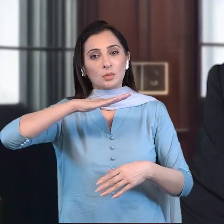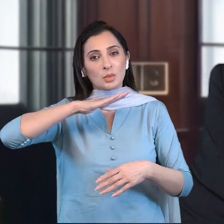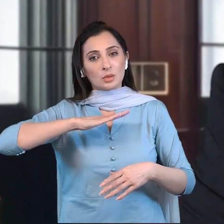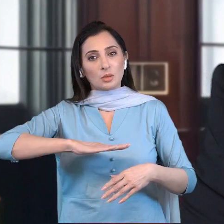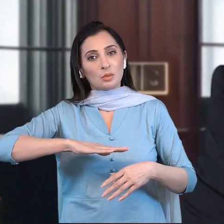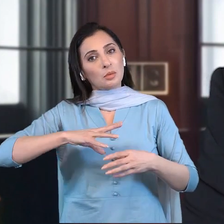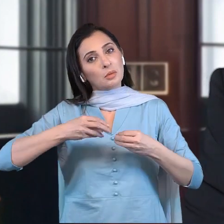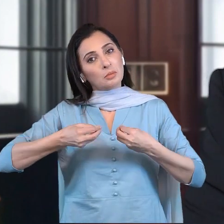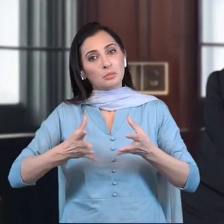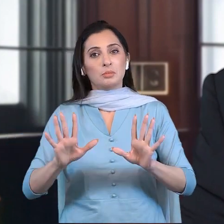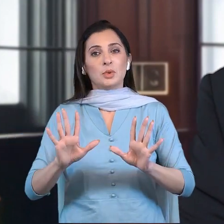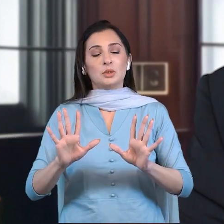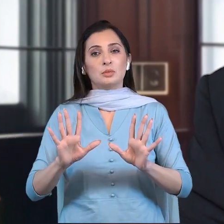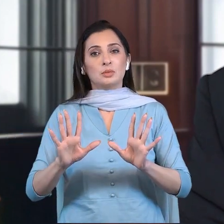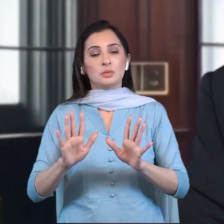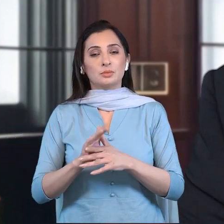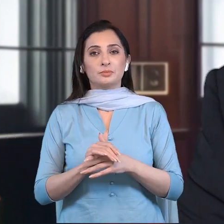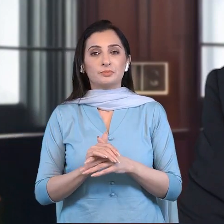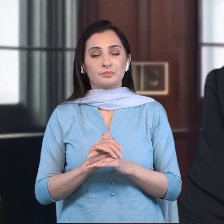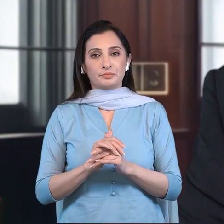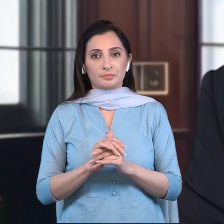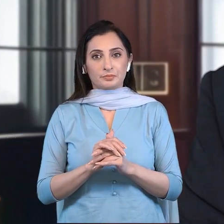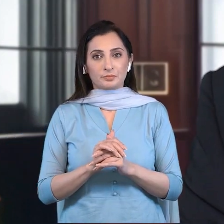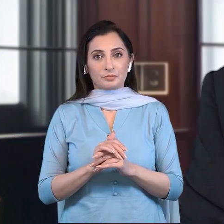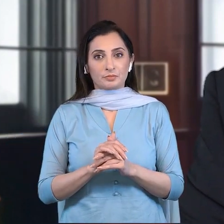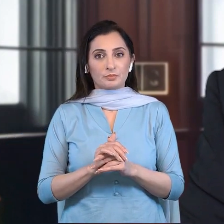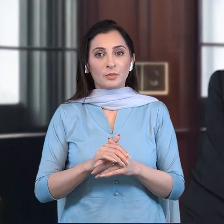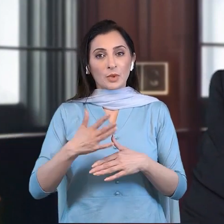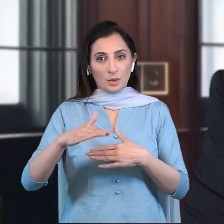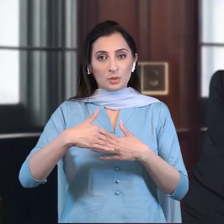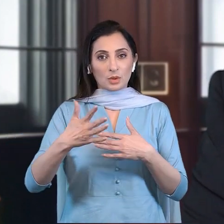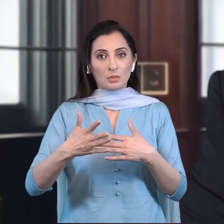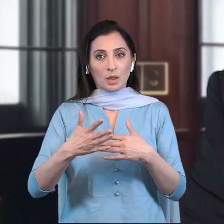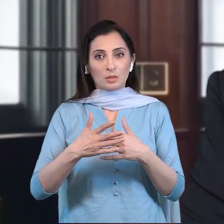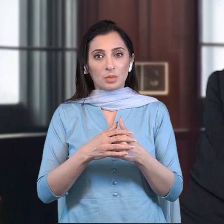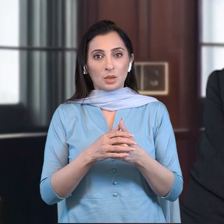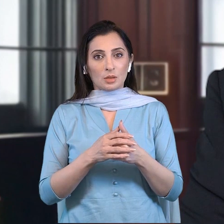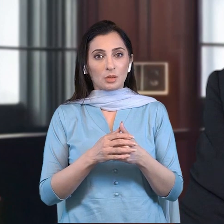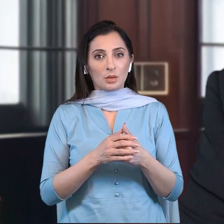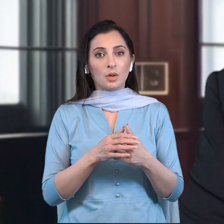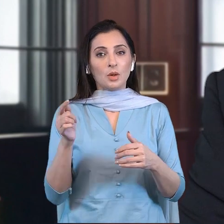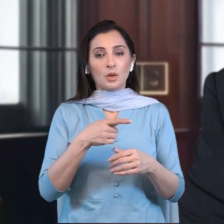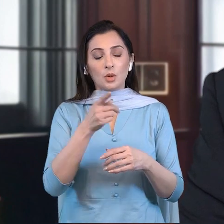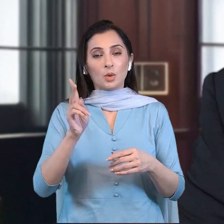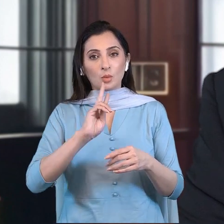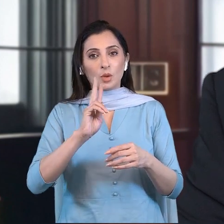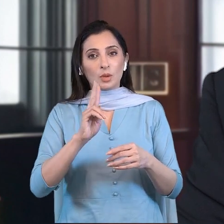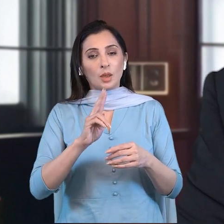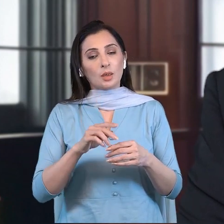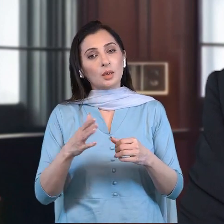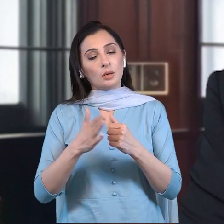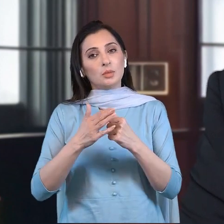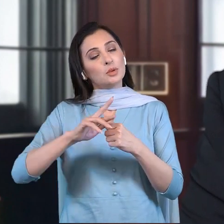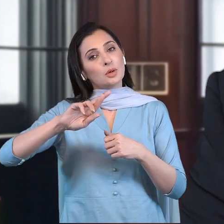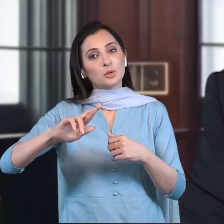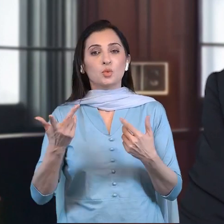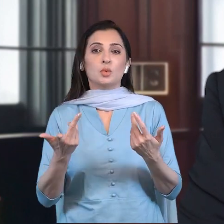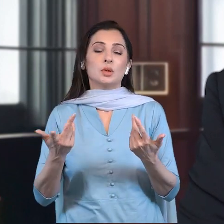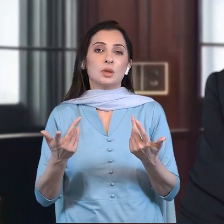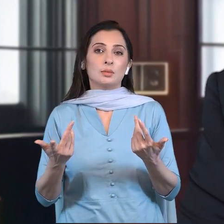ختم ہونے کے بعد وہ کہتے ہیں جی ہم سپریشن کی طرف جا رہے ہیں، جو کہ پاکستان میں اس وقت